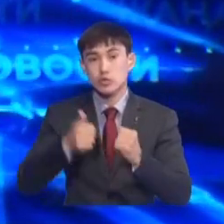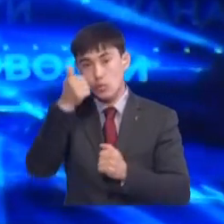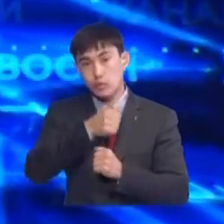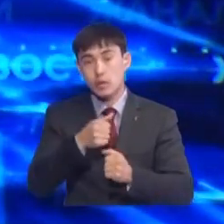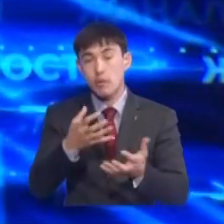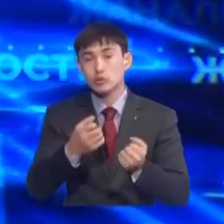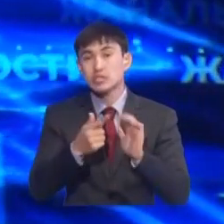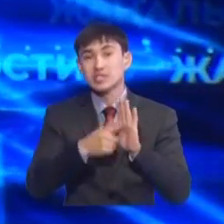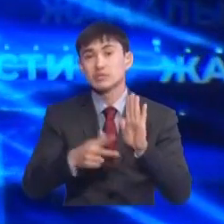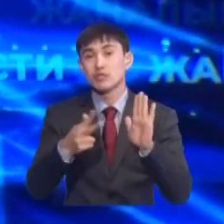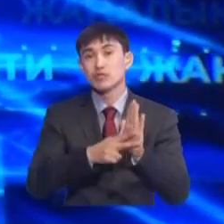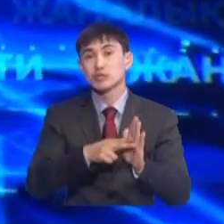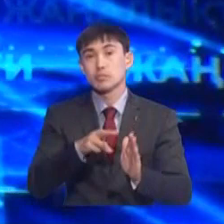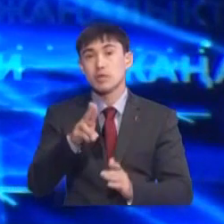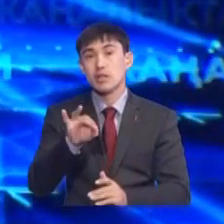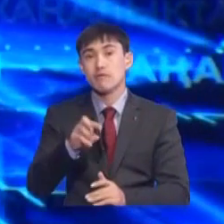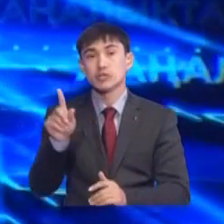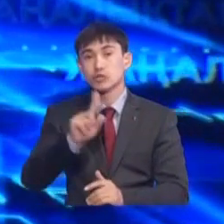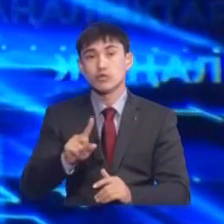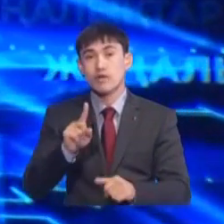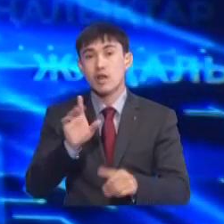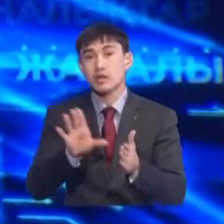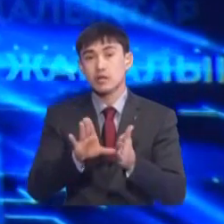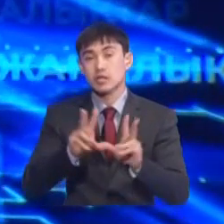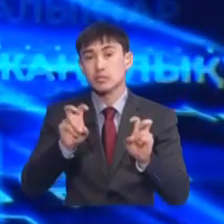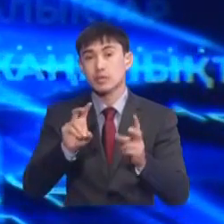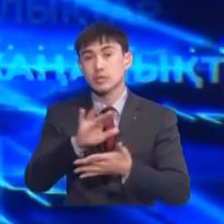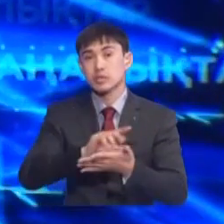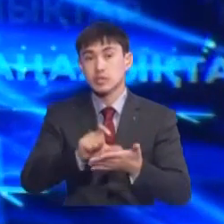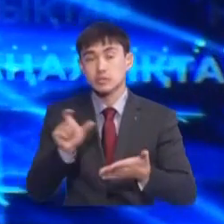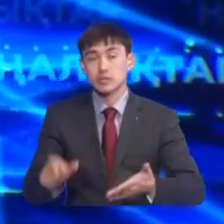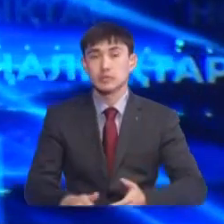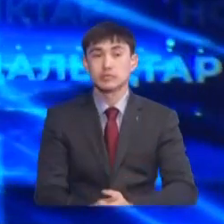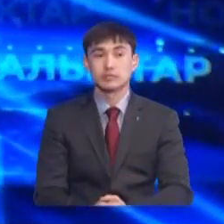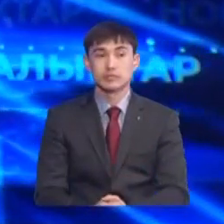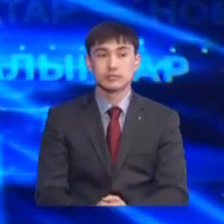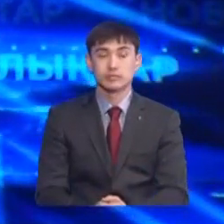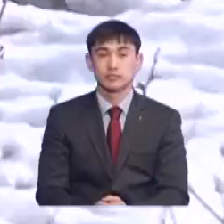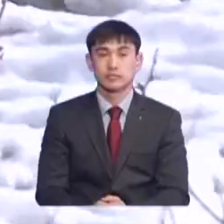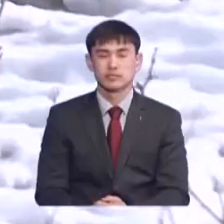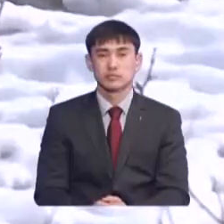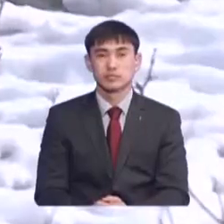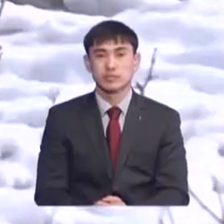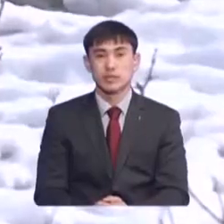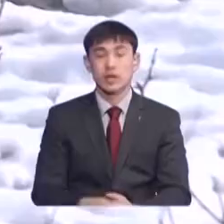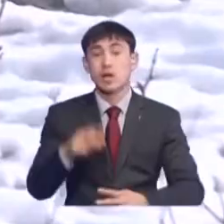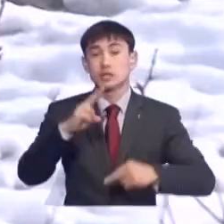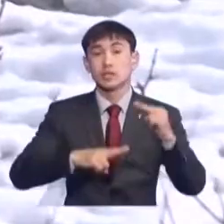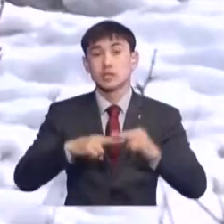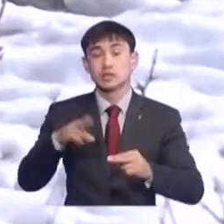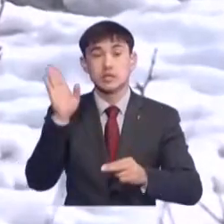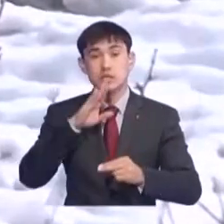получать 78 кват часов электроэнергии тему продолжит Наш корреспондент строительство